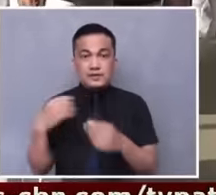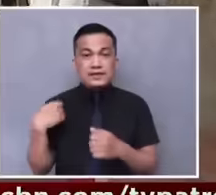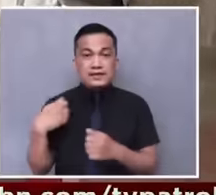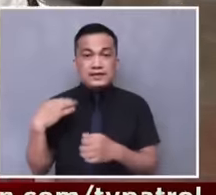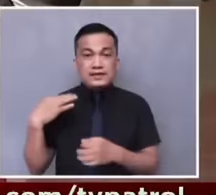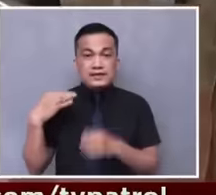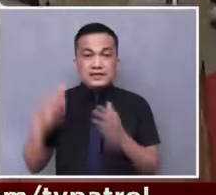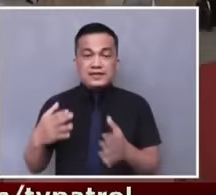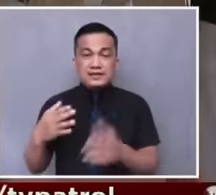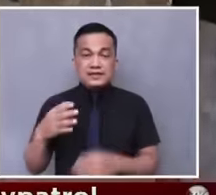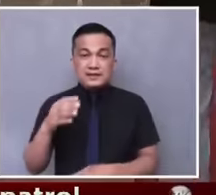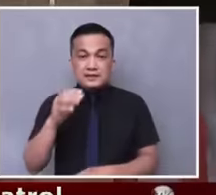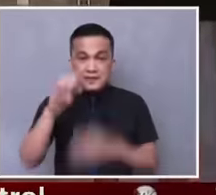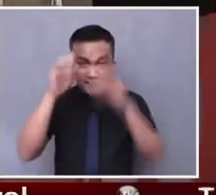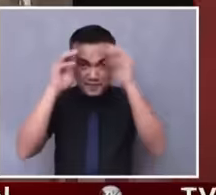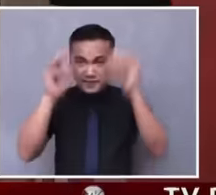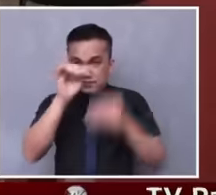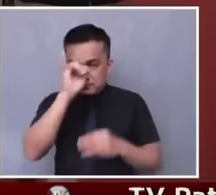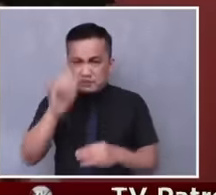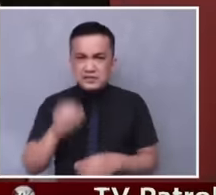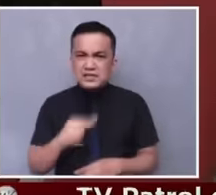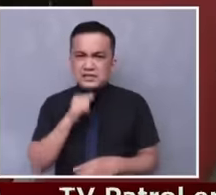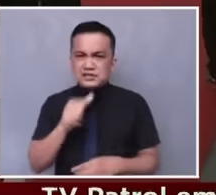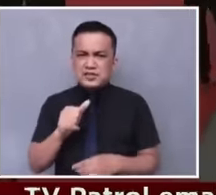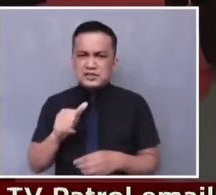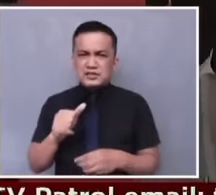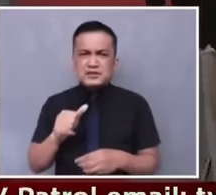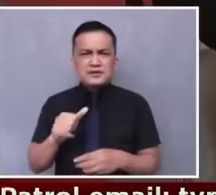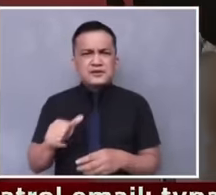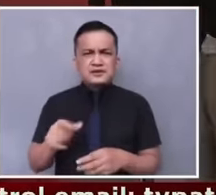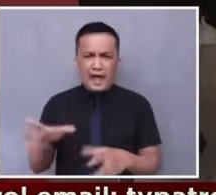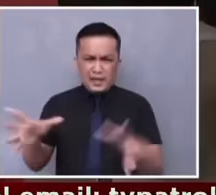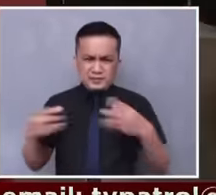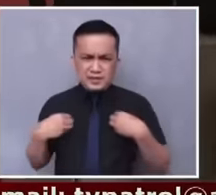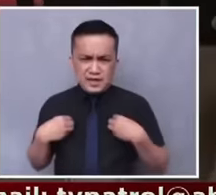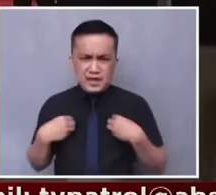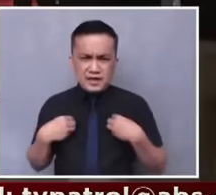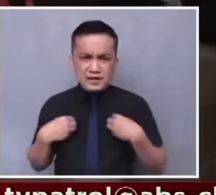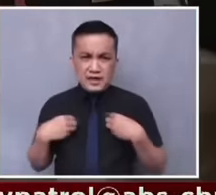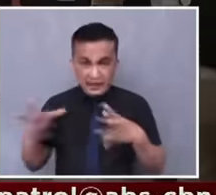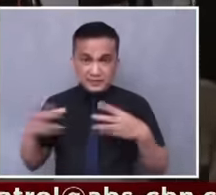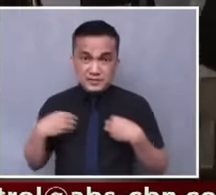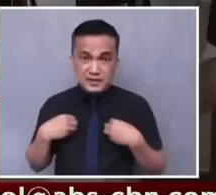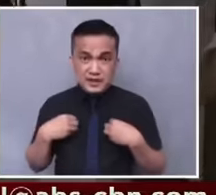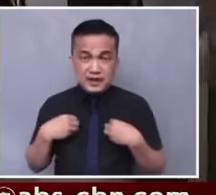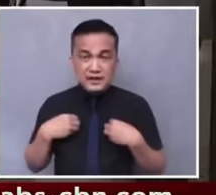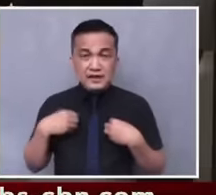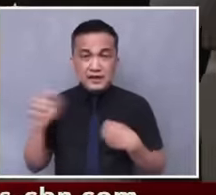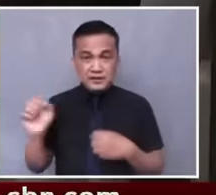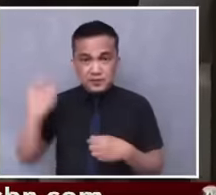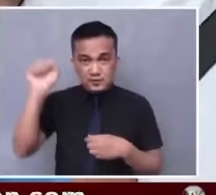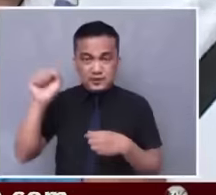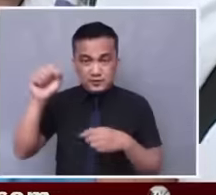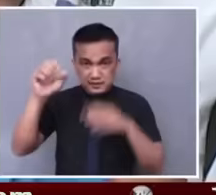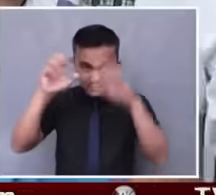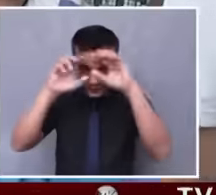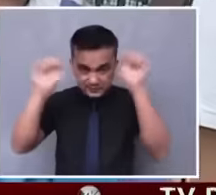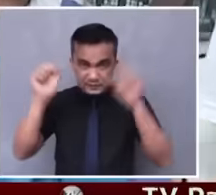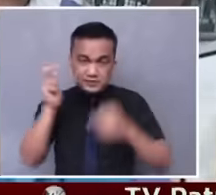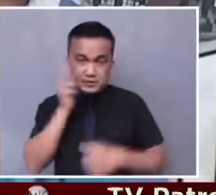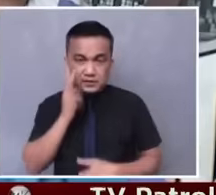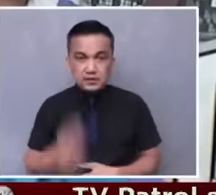Moreno, hindi niya tatanggihan ang suporta ng administrasyon kung sakaling siya ang piliing i-endorso ng Pangulo. Thank